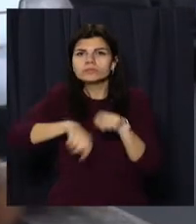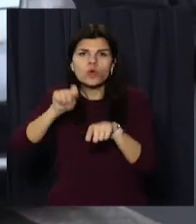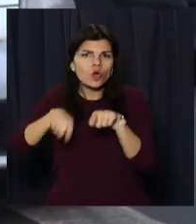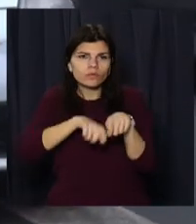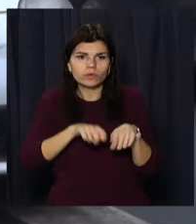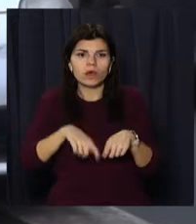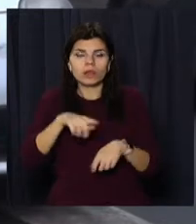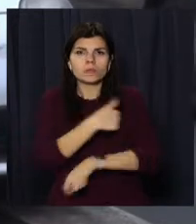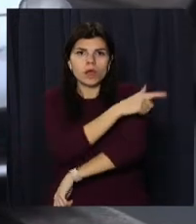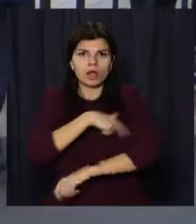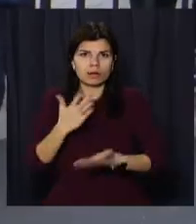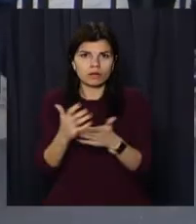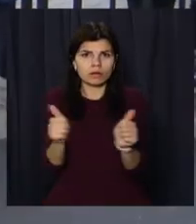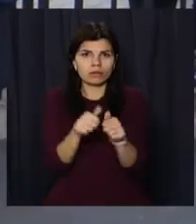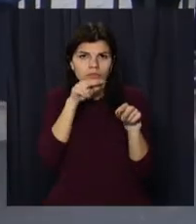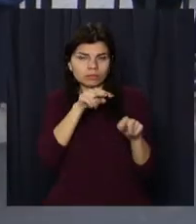закладами чергують медики.